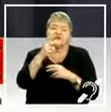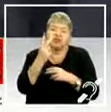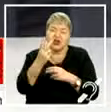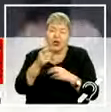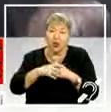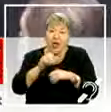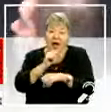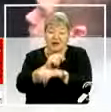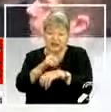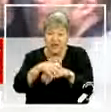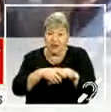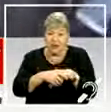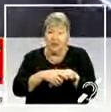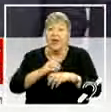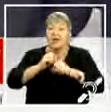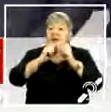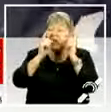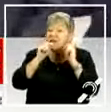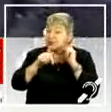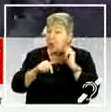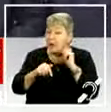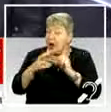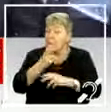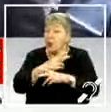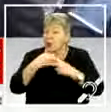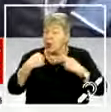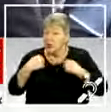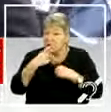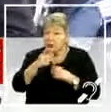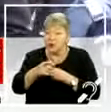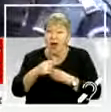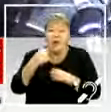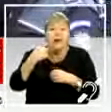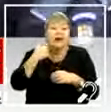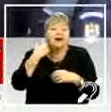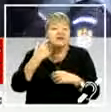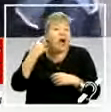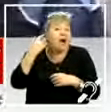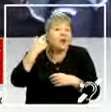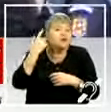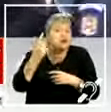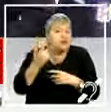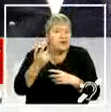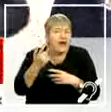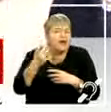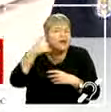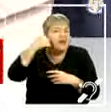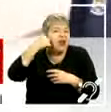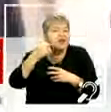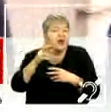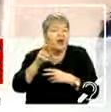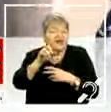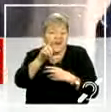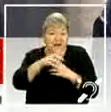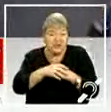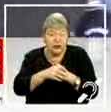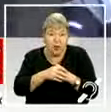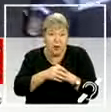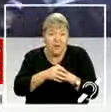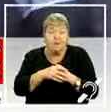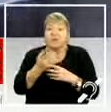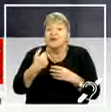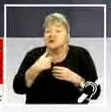ei au fost descoperiți de procurorii DIICOT în interceptările pe care le-au adunat chiar în dosarul lui Andrew